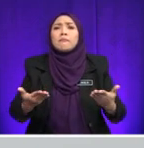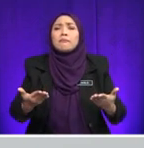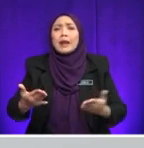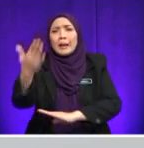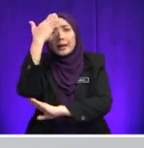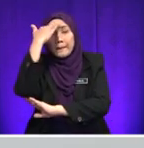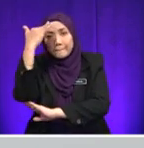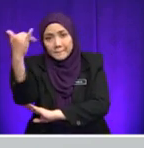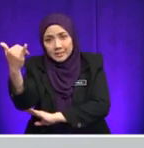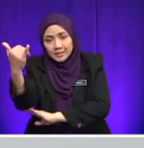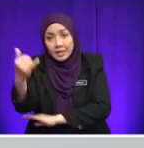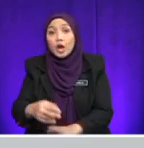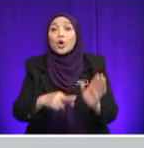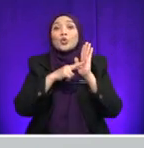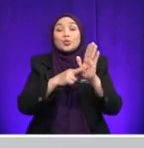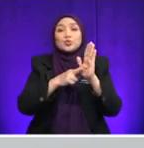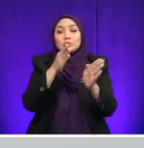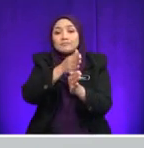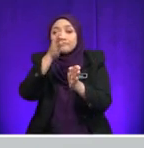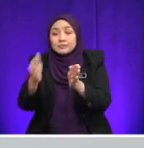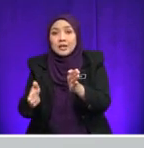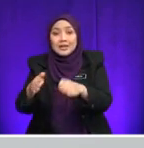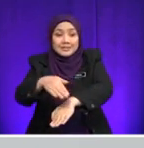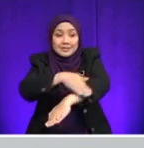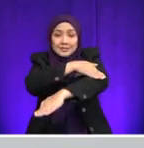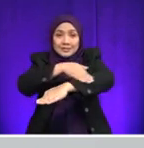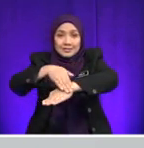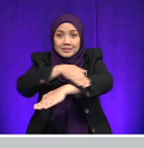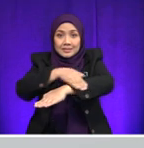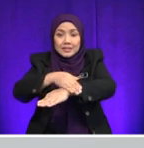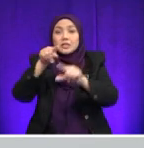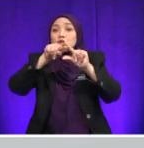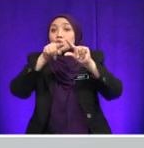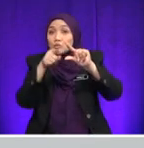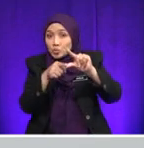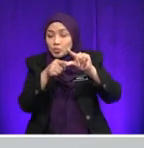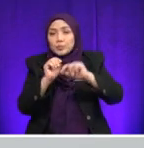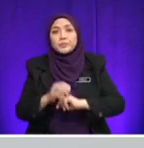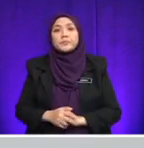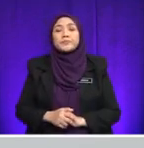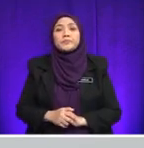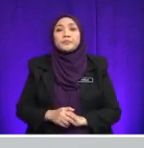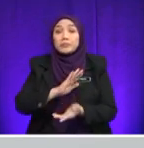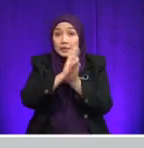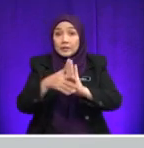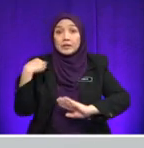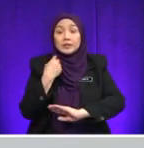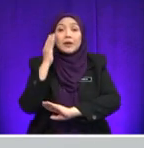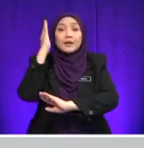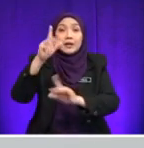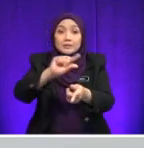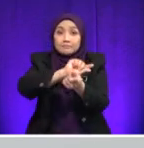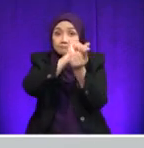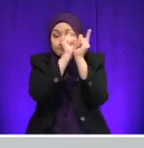di sebelah di sebelah sudut e Oke kita akan menggantikan